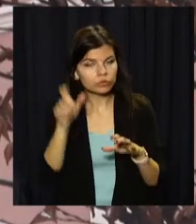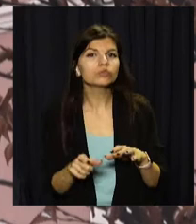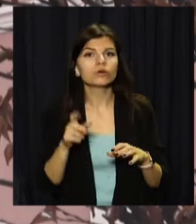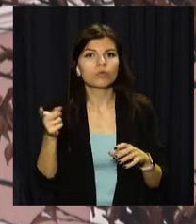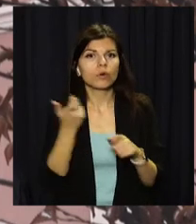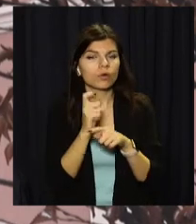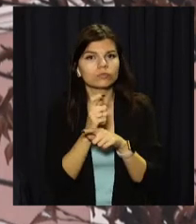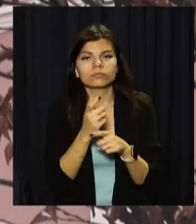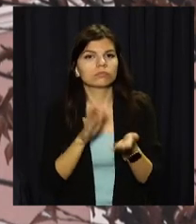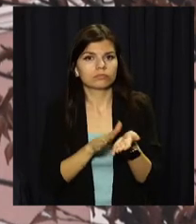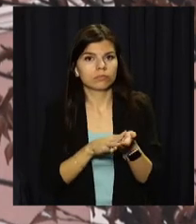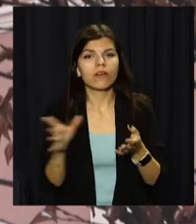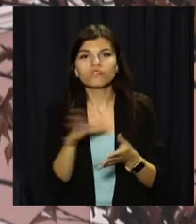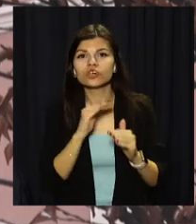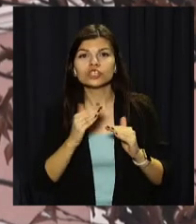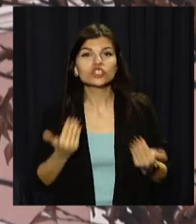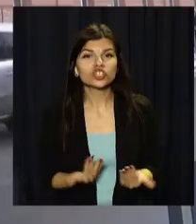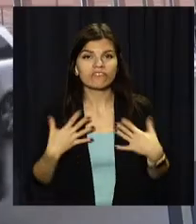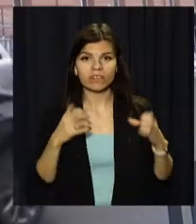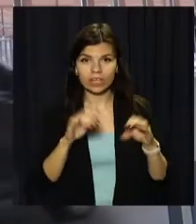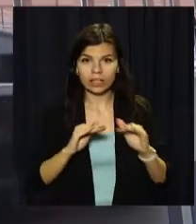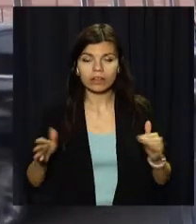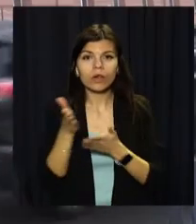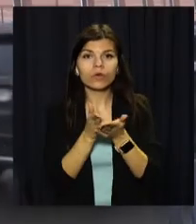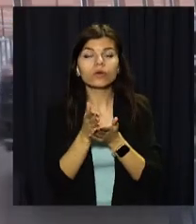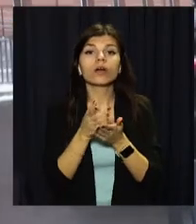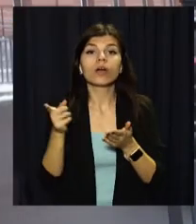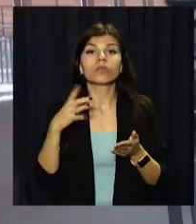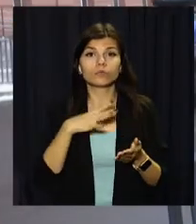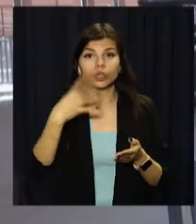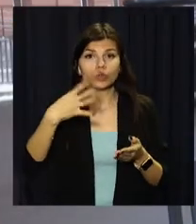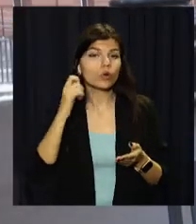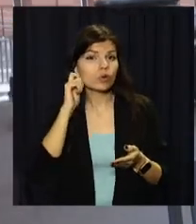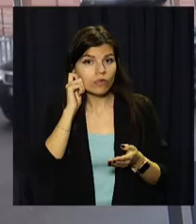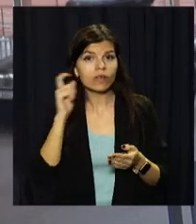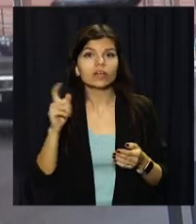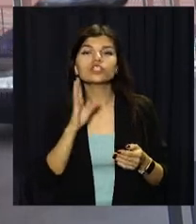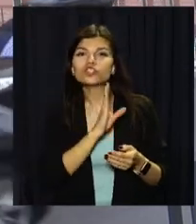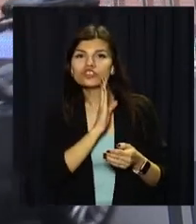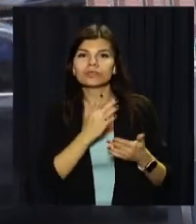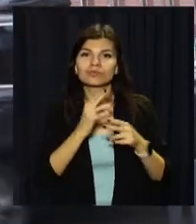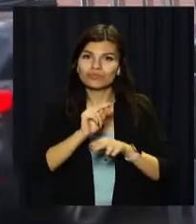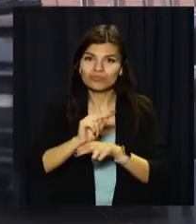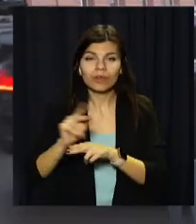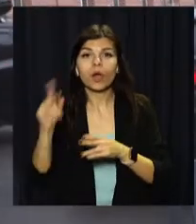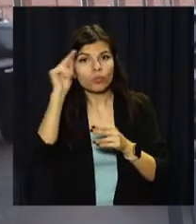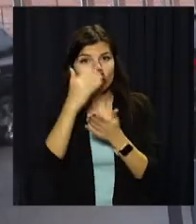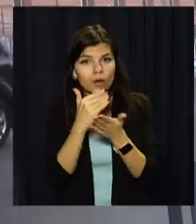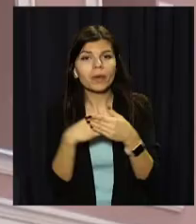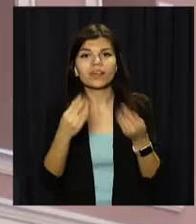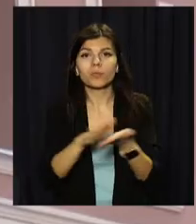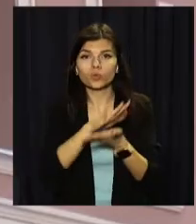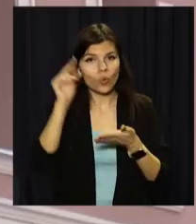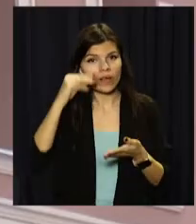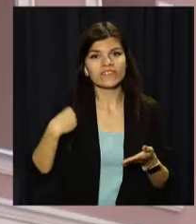особистістю. Все своє життя віддала дітям. Риндовська керувала жіночою гімназією 40 років. А ще складала навчальні програми, давала